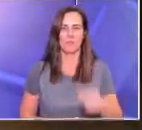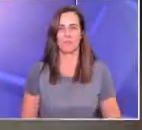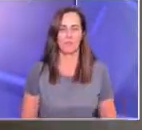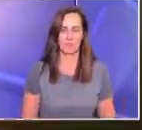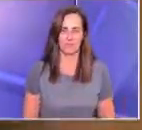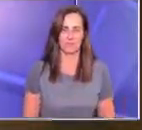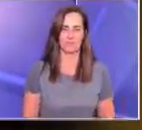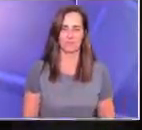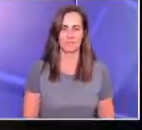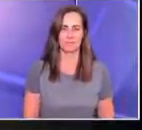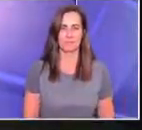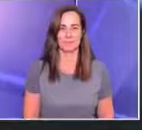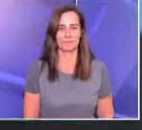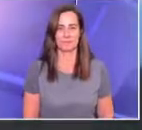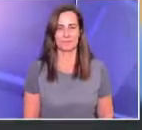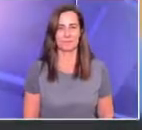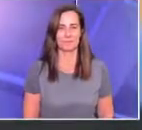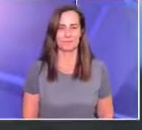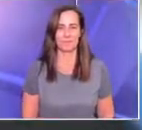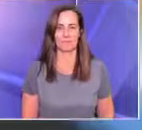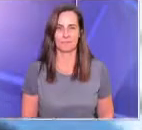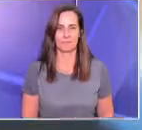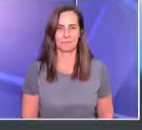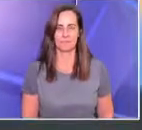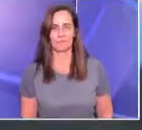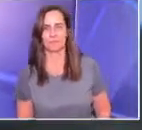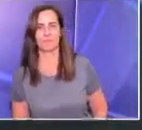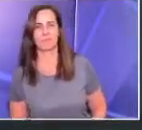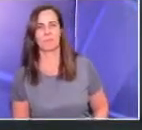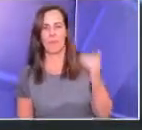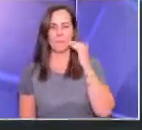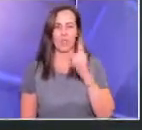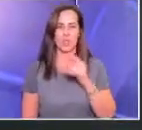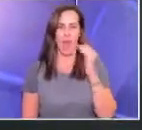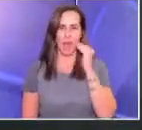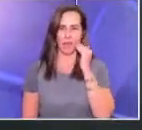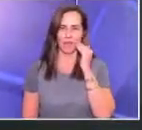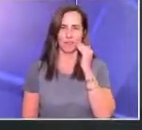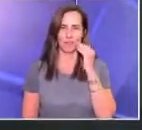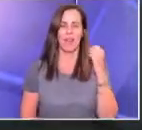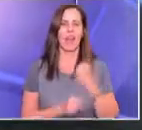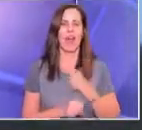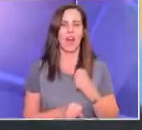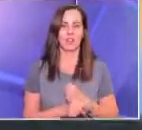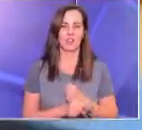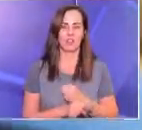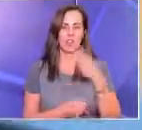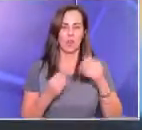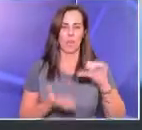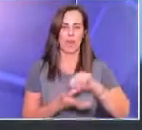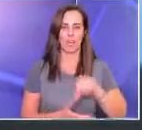אתה הגדול, אוהבים אותך. אני יורד מירושלים לבית שאן באמונה שלמה לעשות שיהיה טוב בעיר